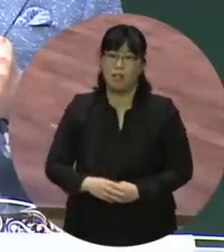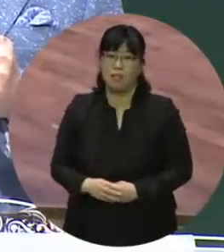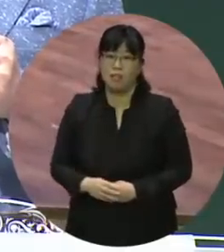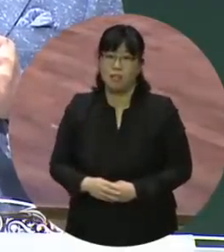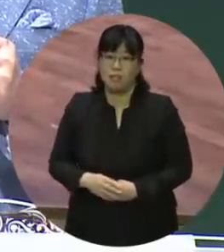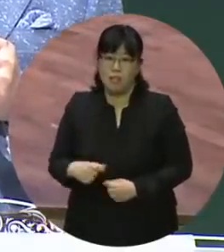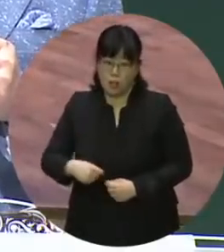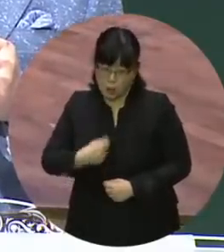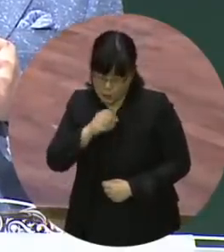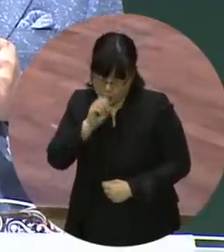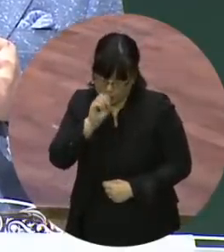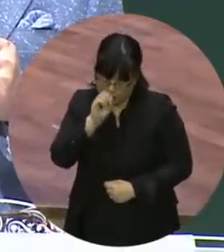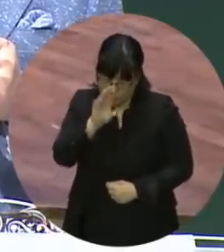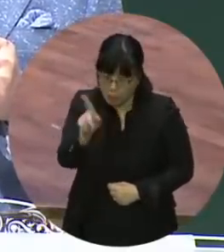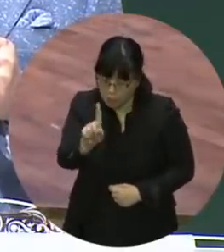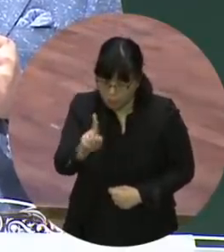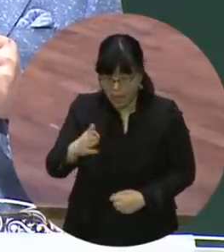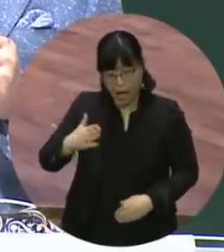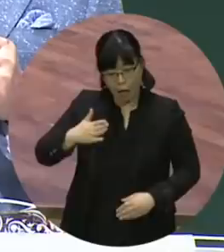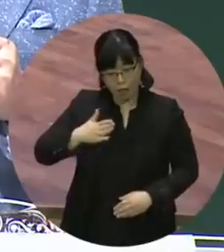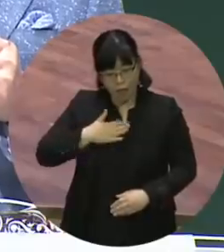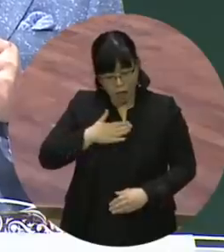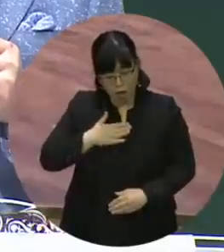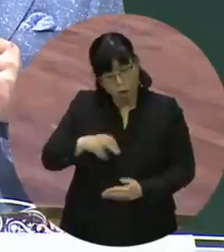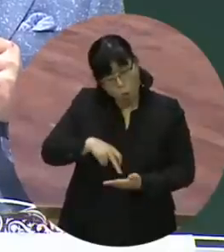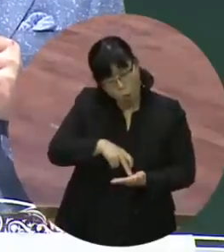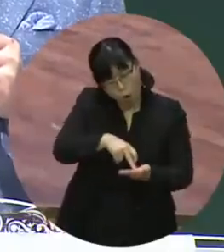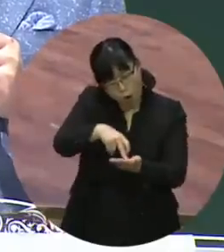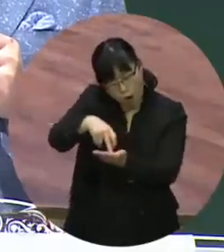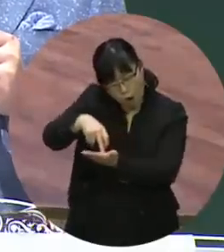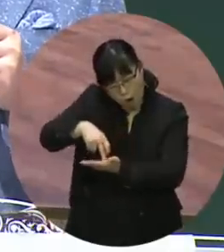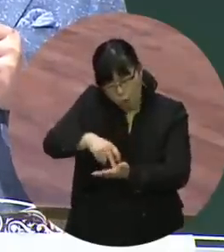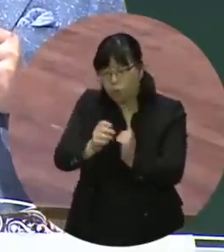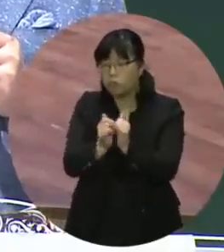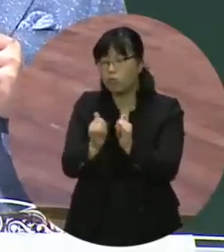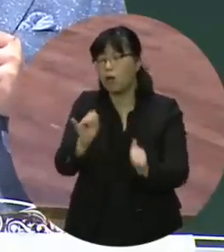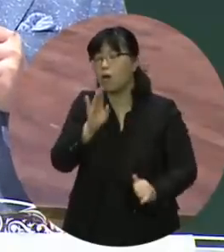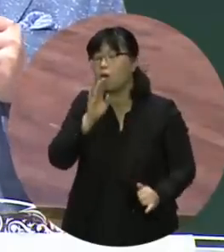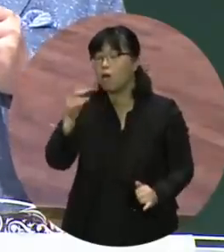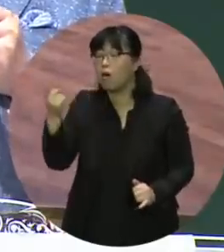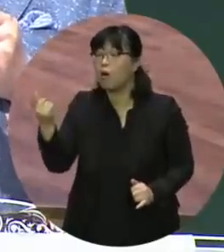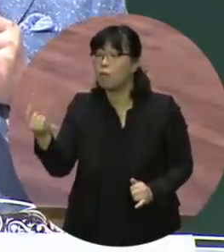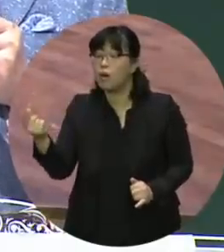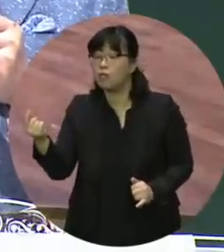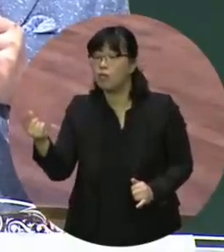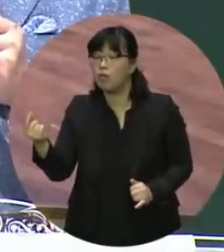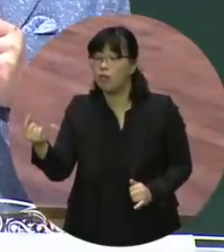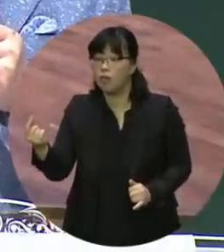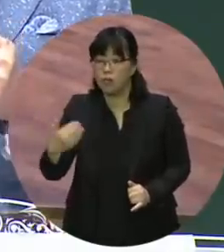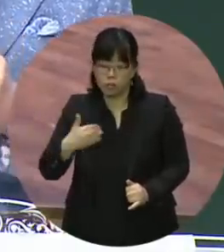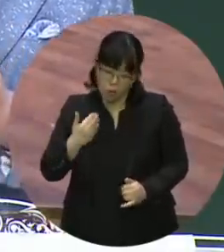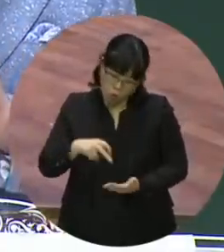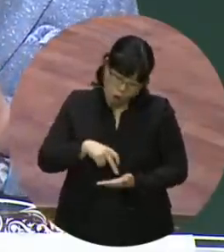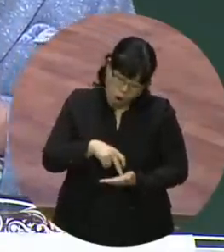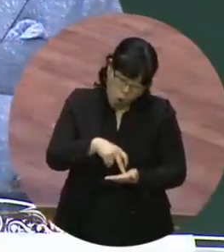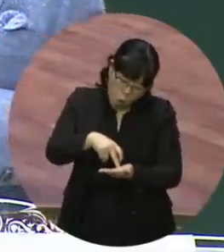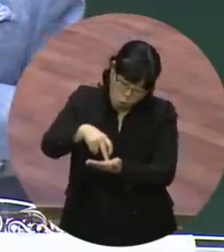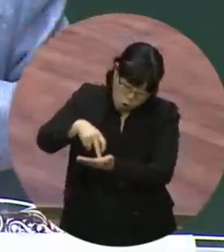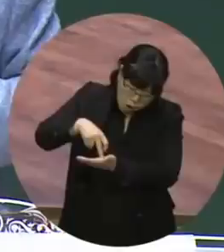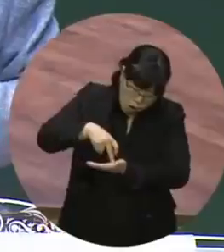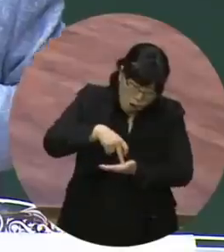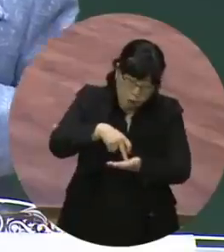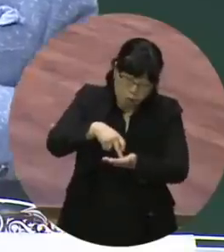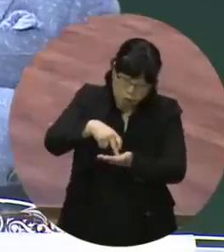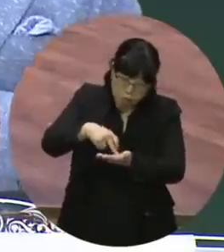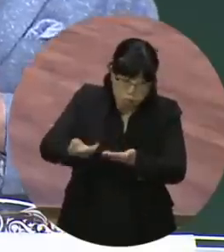가장 외로운 사람이에요. 그런데 그걸 다 뛰어넘으니까 가족 행복자가 됐어요. 아멘.